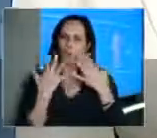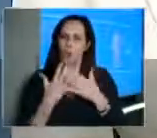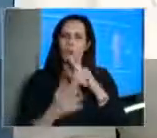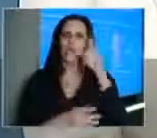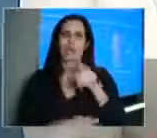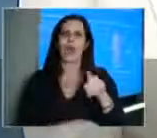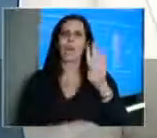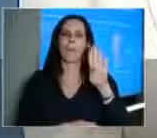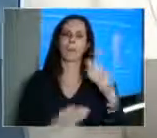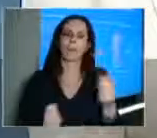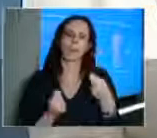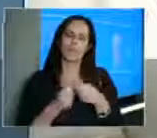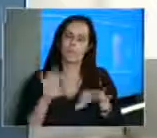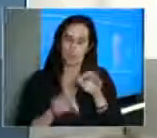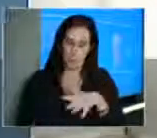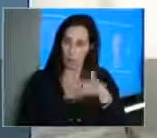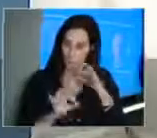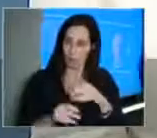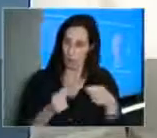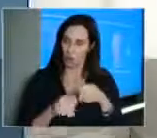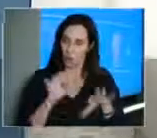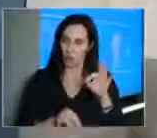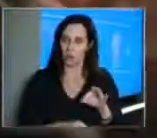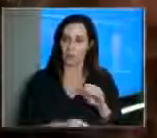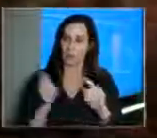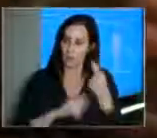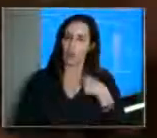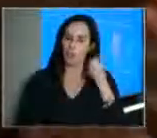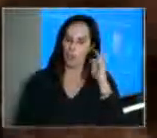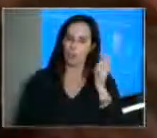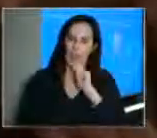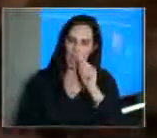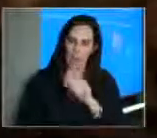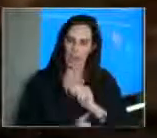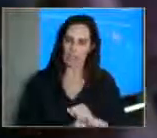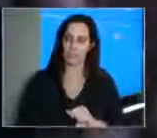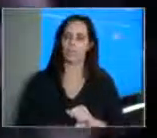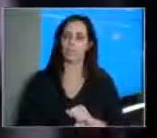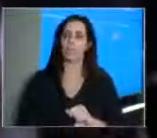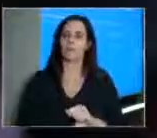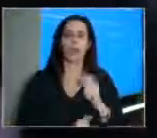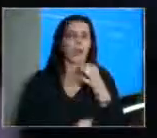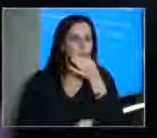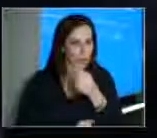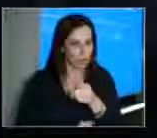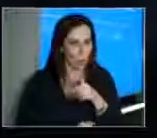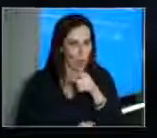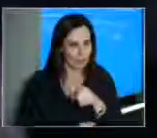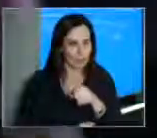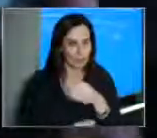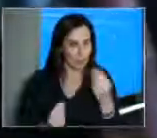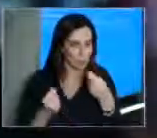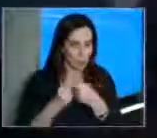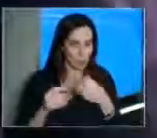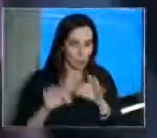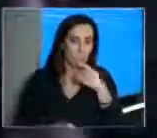סחריה באומל הוא ספין בחירות. זה מה שאתה מרגיש? גם? במקרה אני שמעתי את הרעיון הזה. המראיין אמר לו, תגיד, יכול להיות שזה ספין